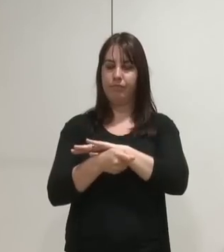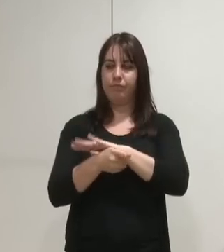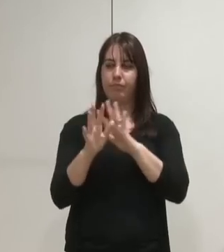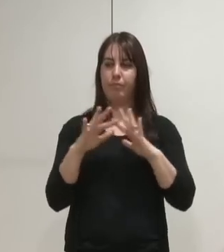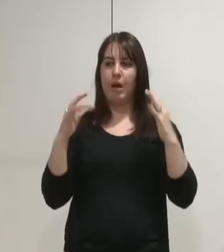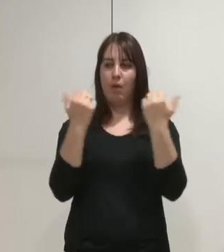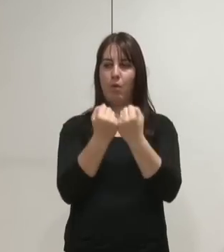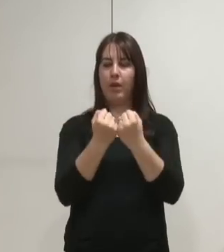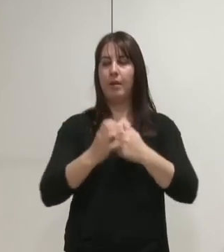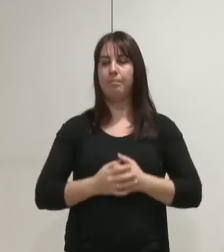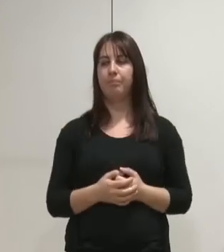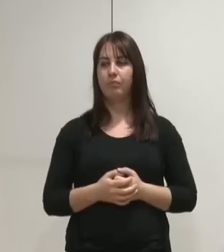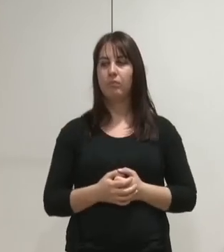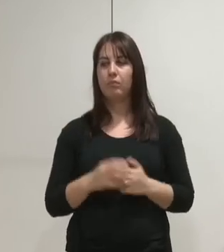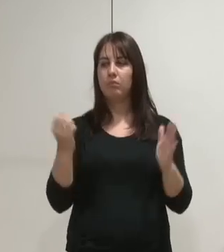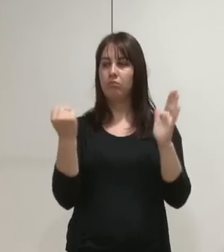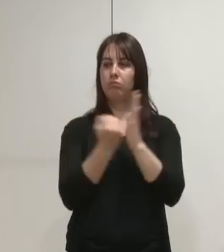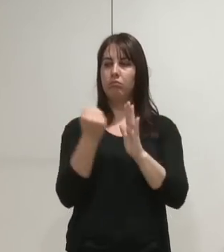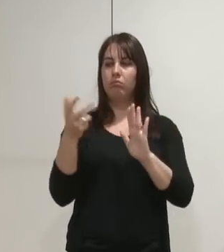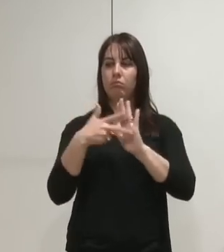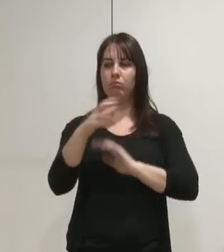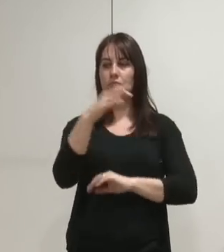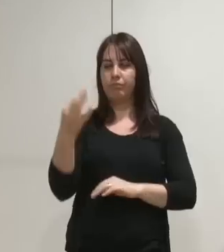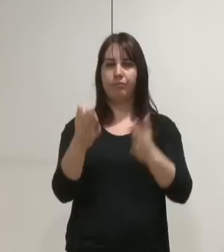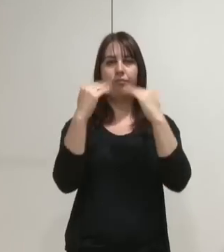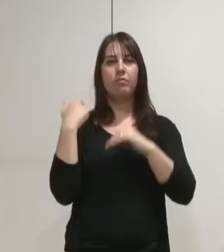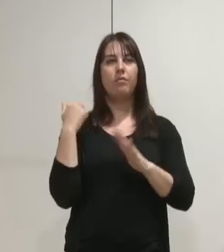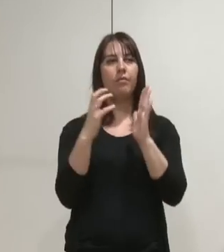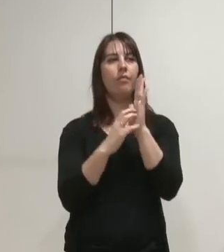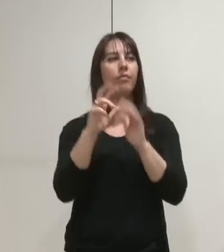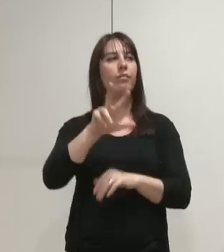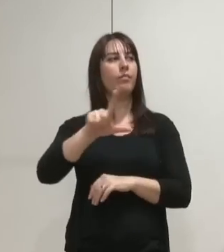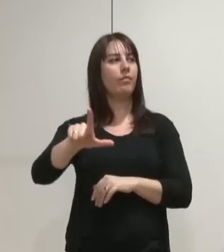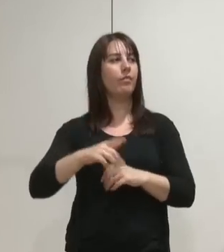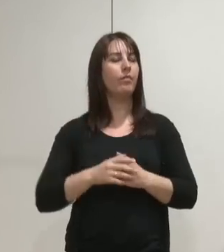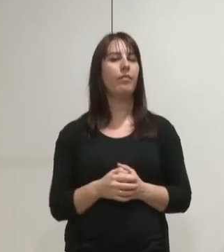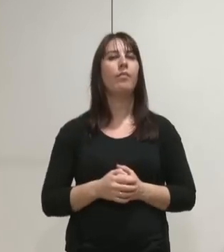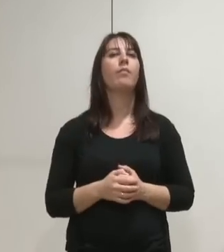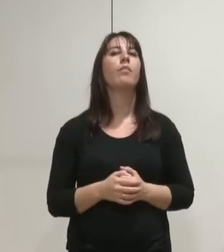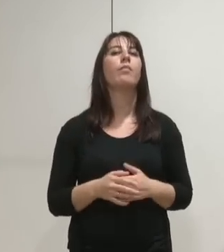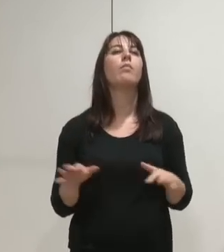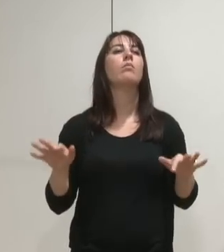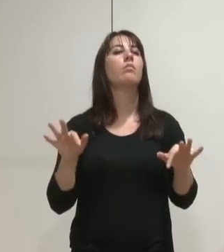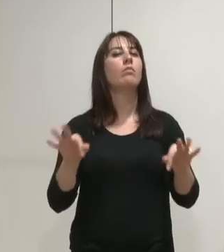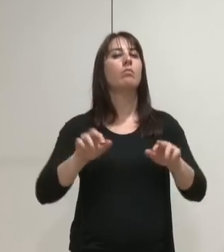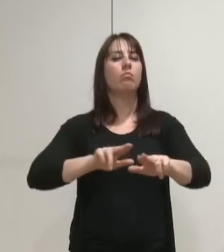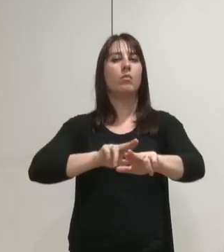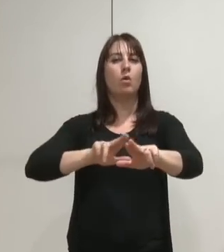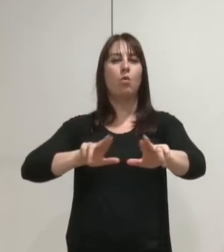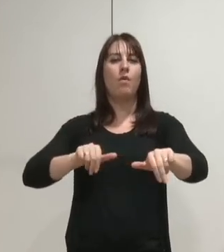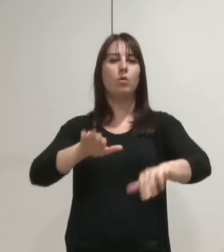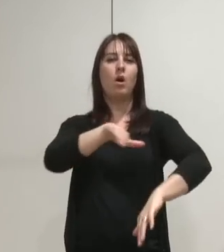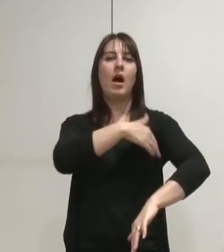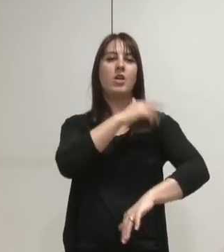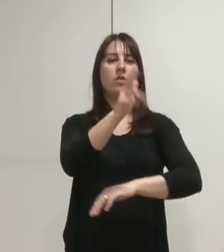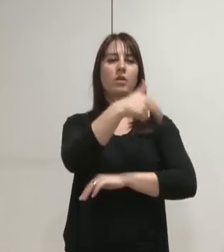parlementaire délibération adoptée à l'unanimité la 32 porte sur une convention avec l'Agence